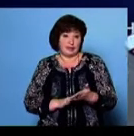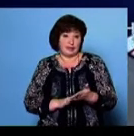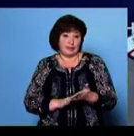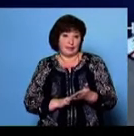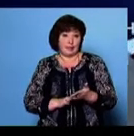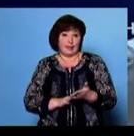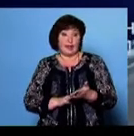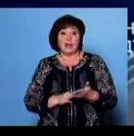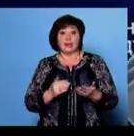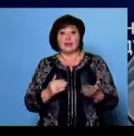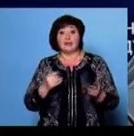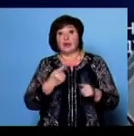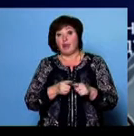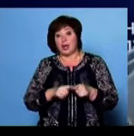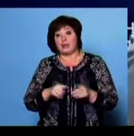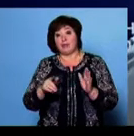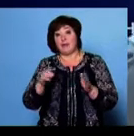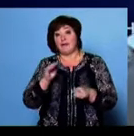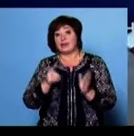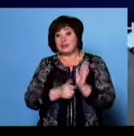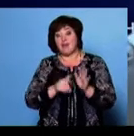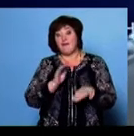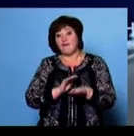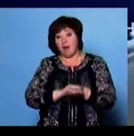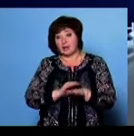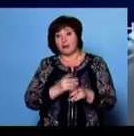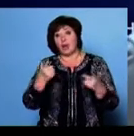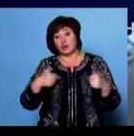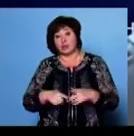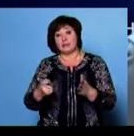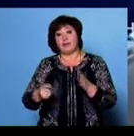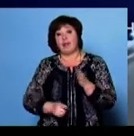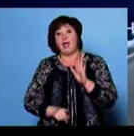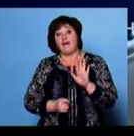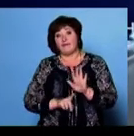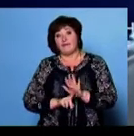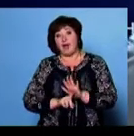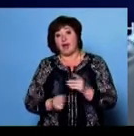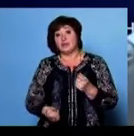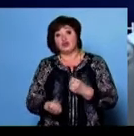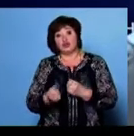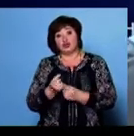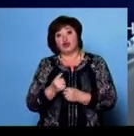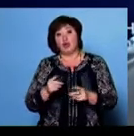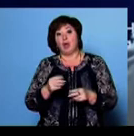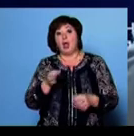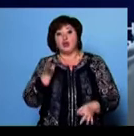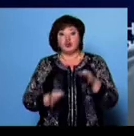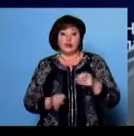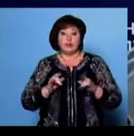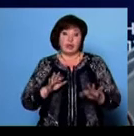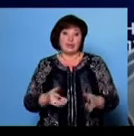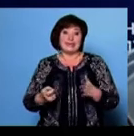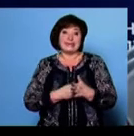По 7 фактам сейчас уже отдельно, по дополнительным эпизодам, также возбуждено следственным отделом по Первомайскому району